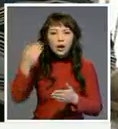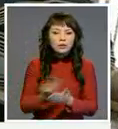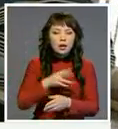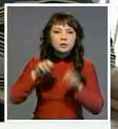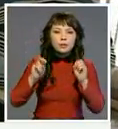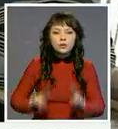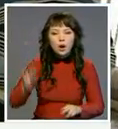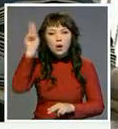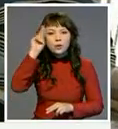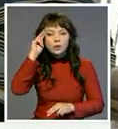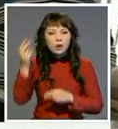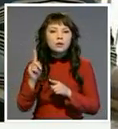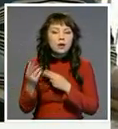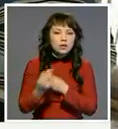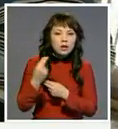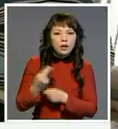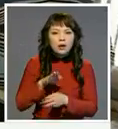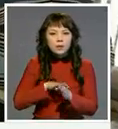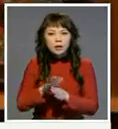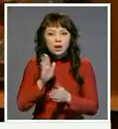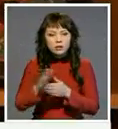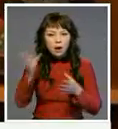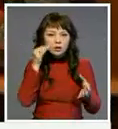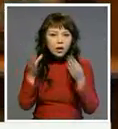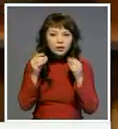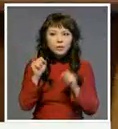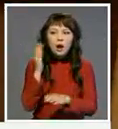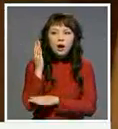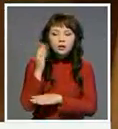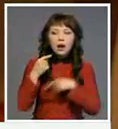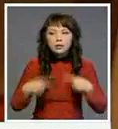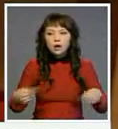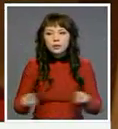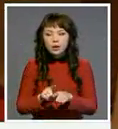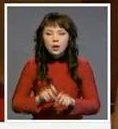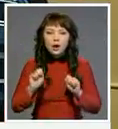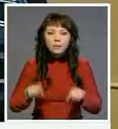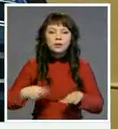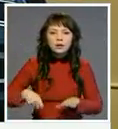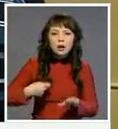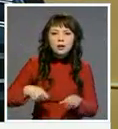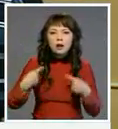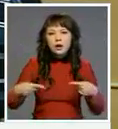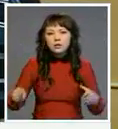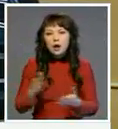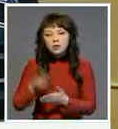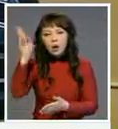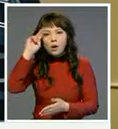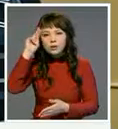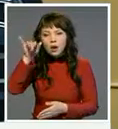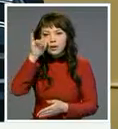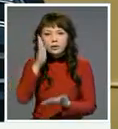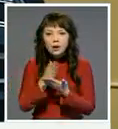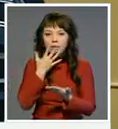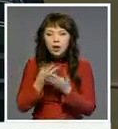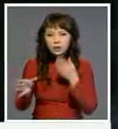даярлау курстарынан өтеді. Жұмыс нарығына қажет слесар, қырнаушы, ағаш ұстасы, дәнекерлеуші және бояушы мамандықтарын меңгеріп, өз қалауындағы жұмысқа тұра